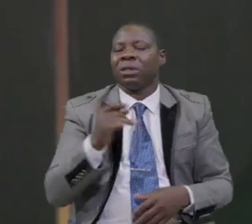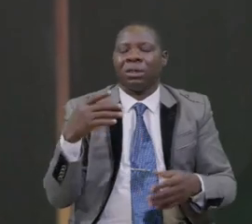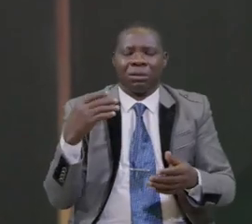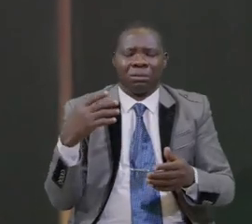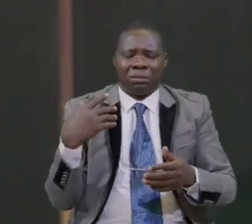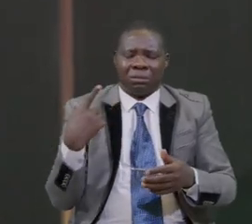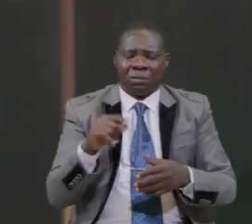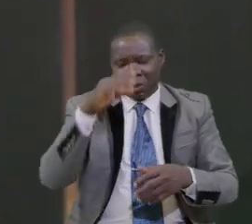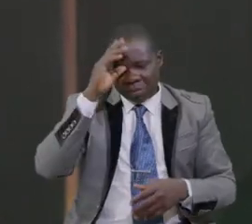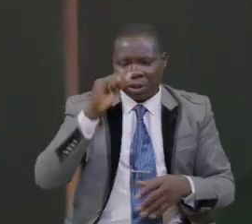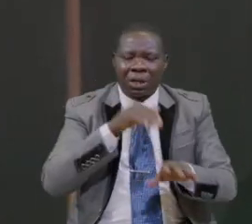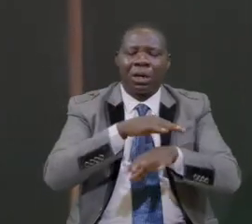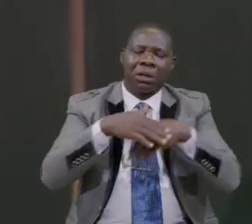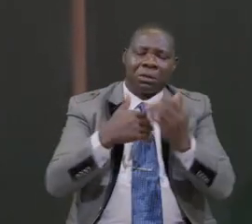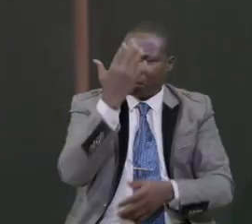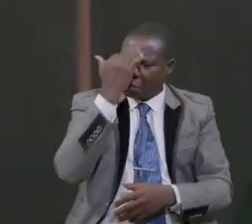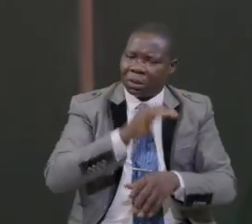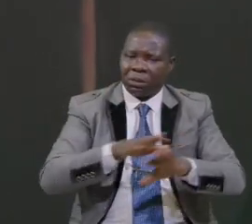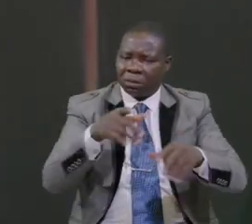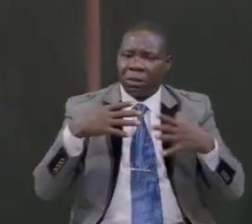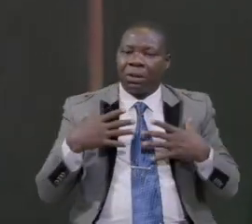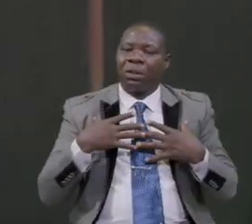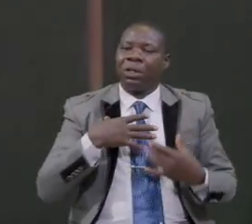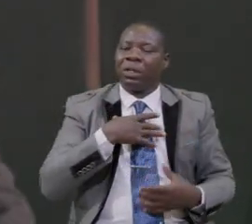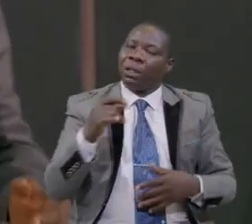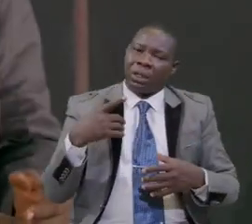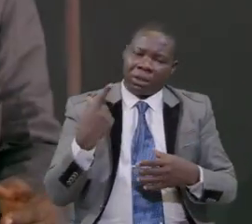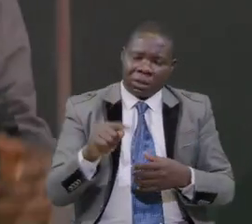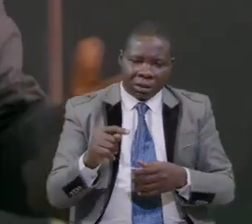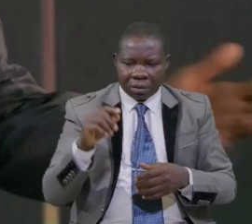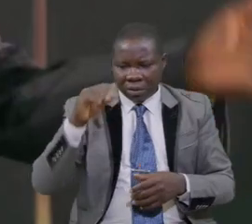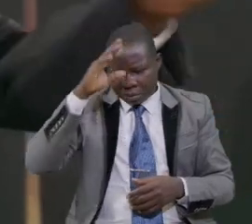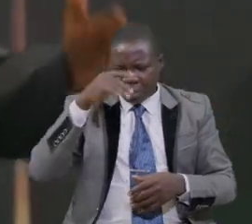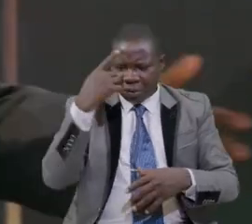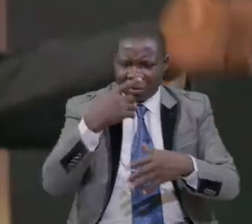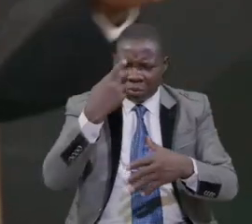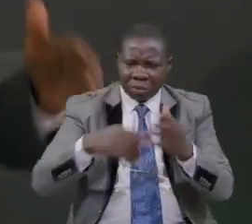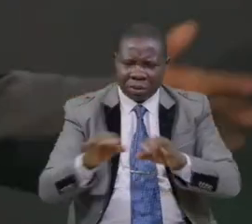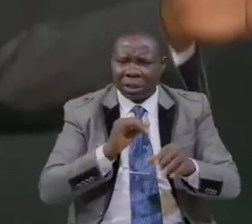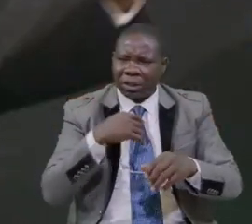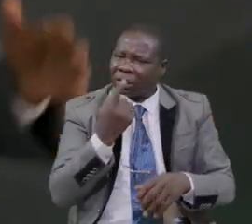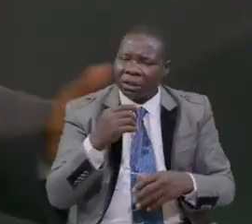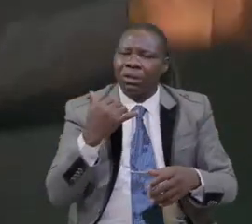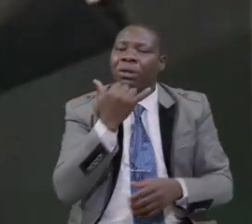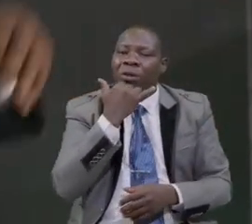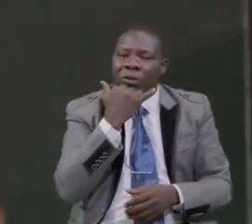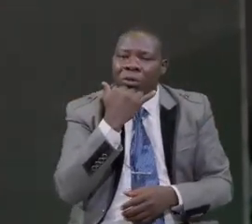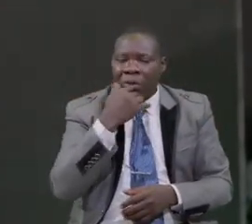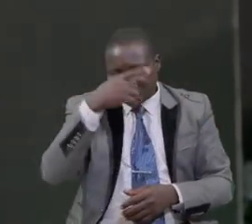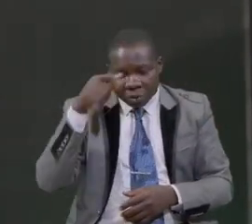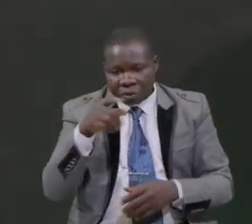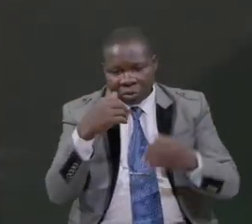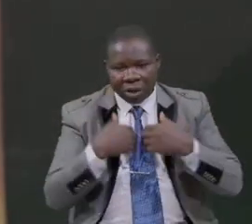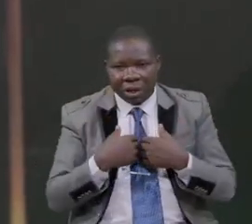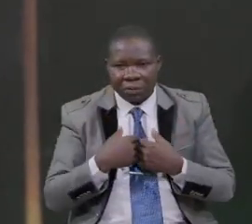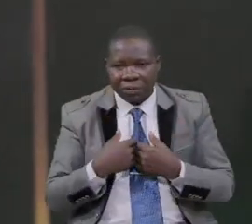Pourquoi est-ce que tu n'aimes pas l'homme? Qu'est-ce que j'ai dit de mauvais? Parce que tu es en train d'emmagasiner les femmes.